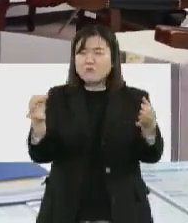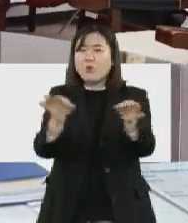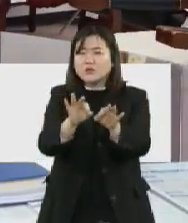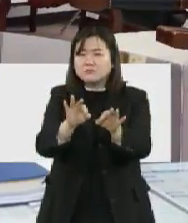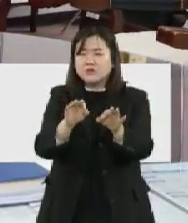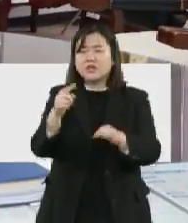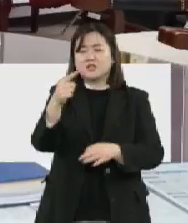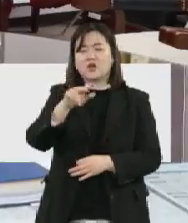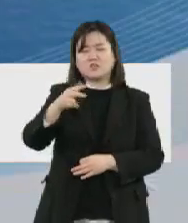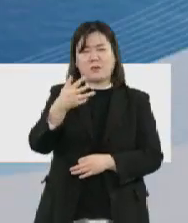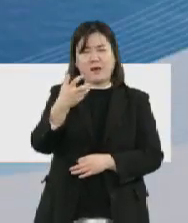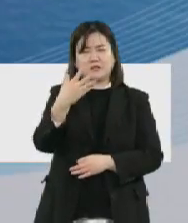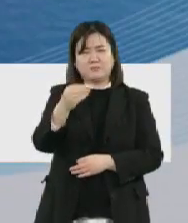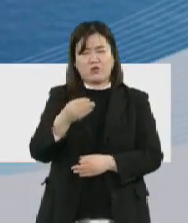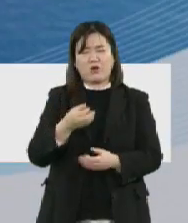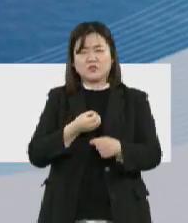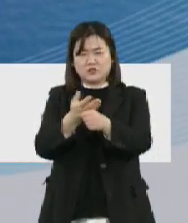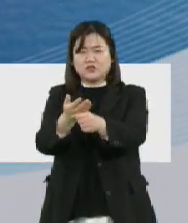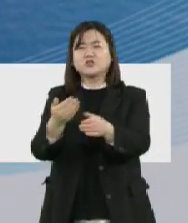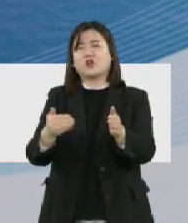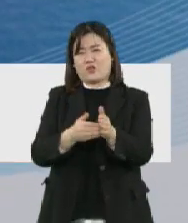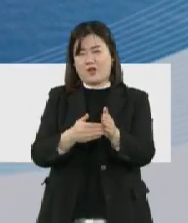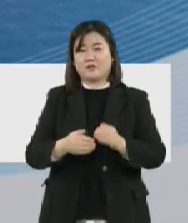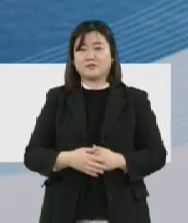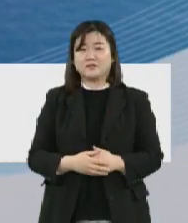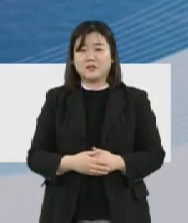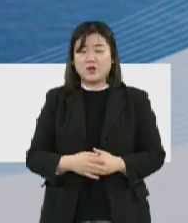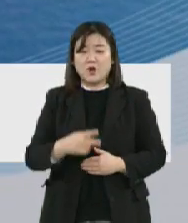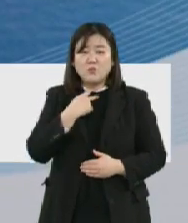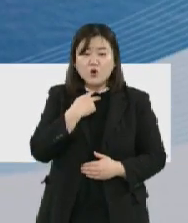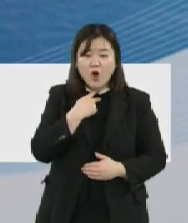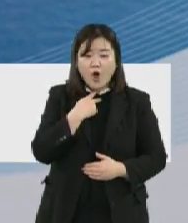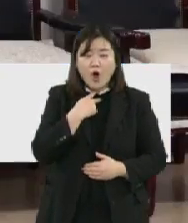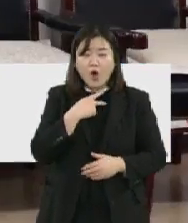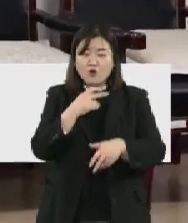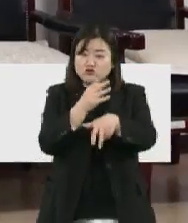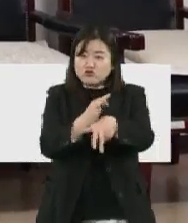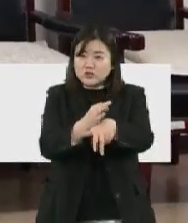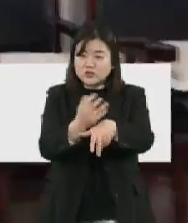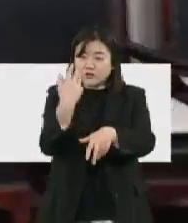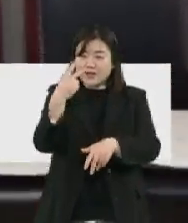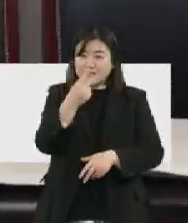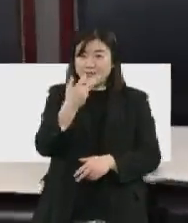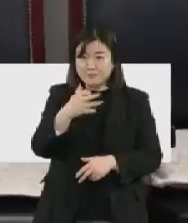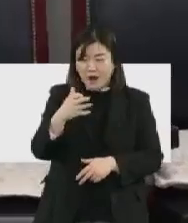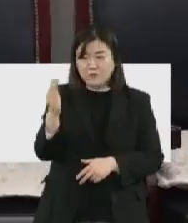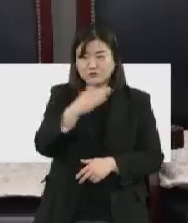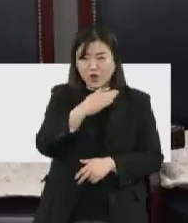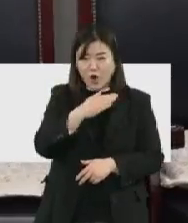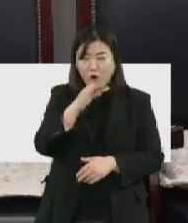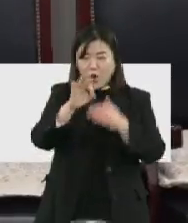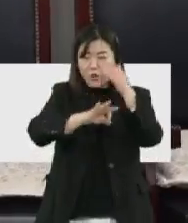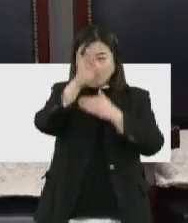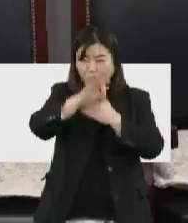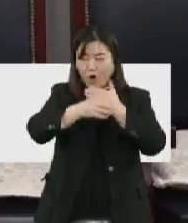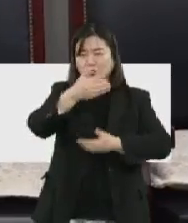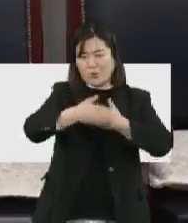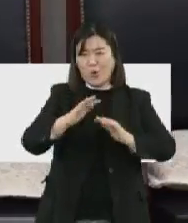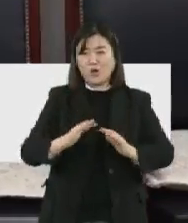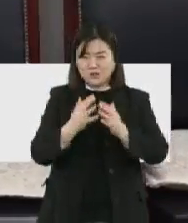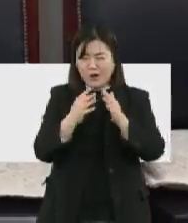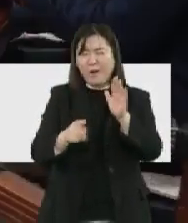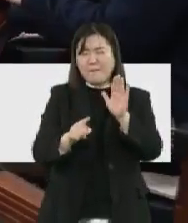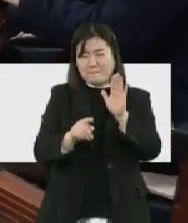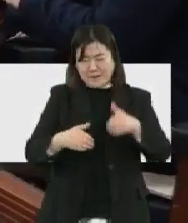성금 천 7백 80만원을 전달했습니다 보령시 와 울진군은 지난 2018년부터 동서 연결 고속도로